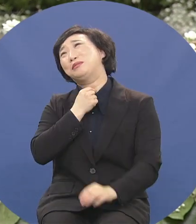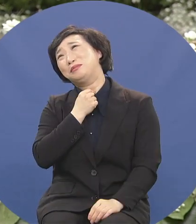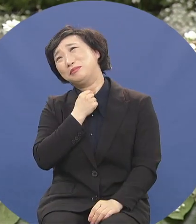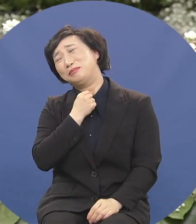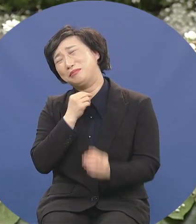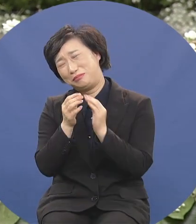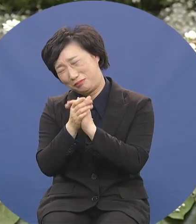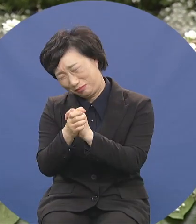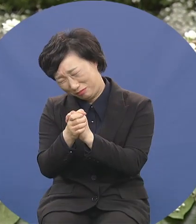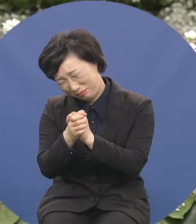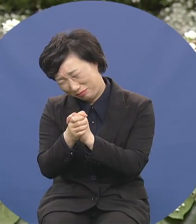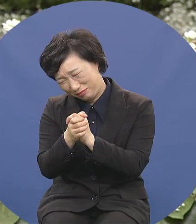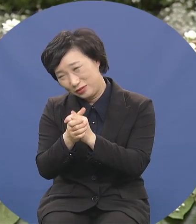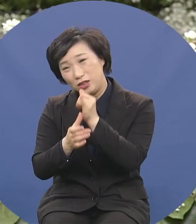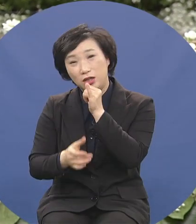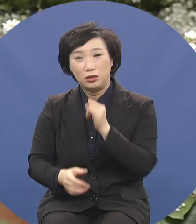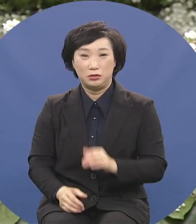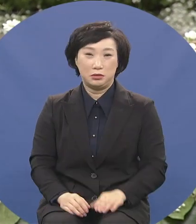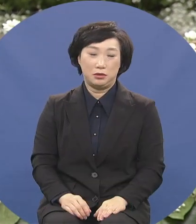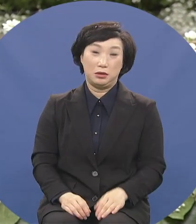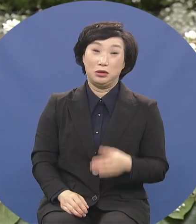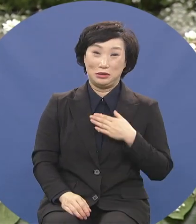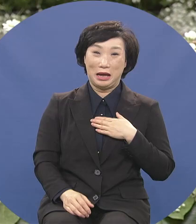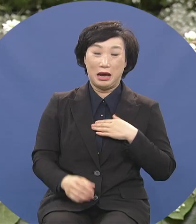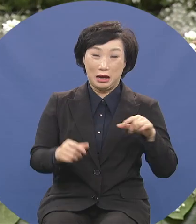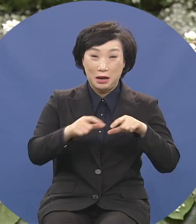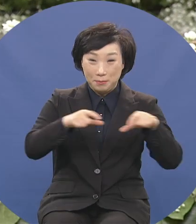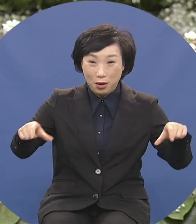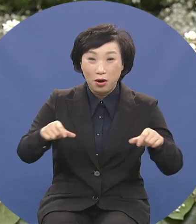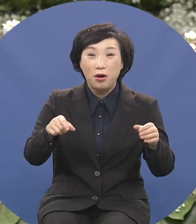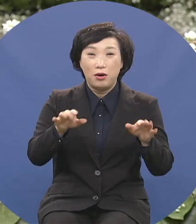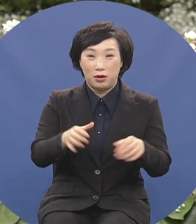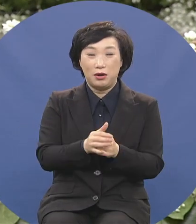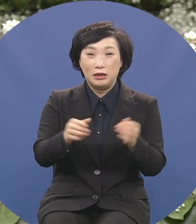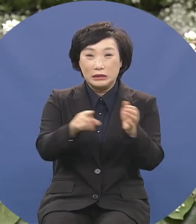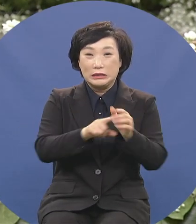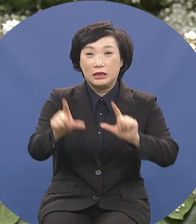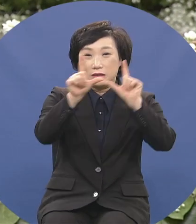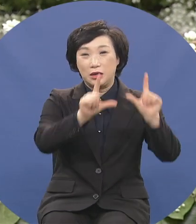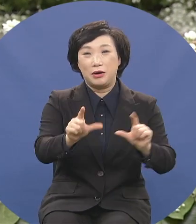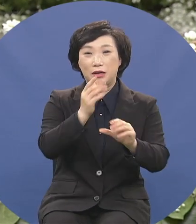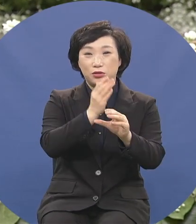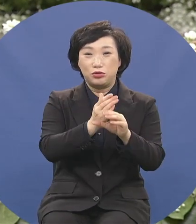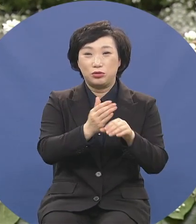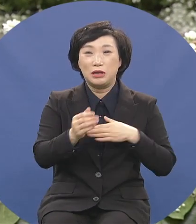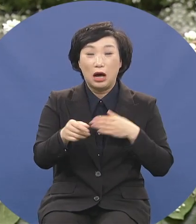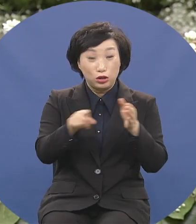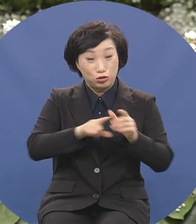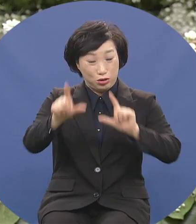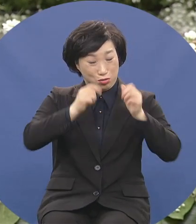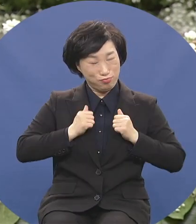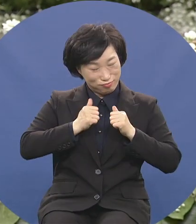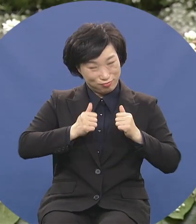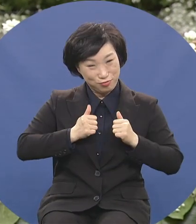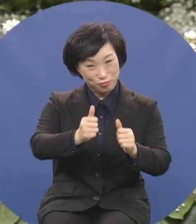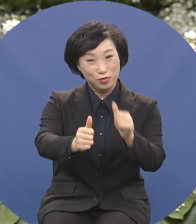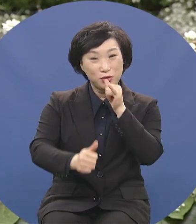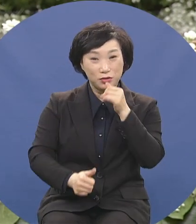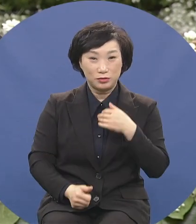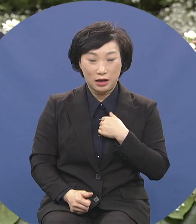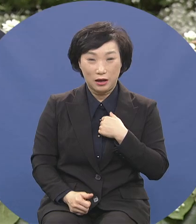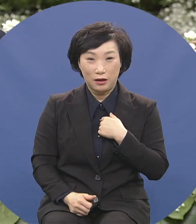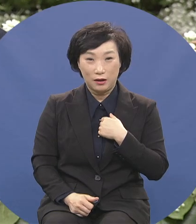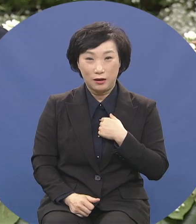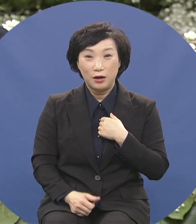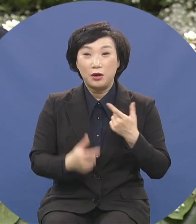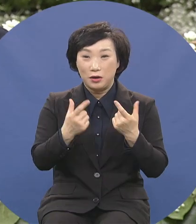싶습니다. 제가 평신도 생활하면서 열심히 신앙생활해서